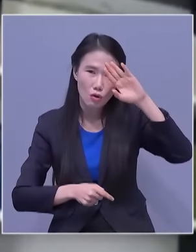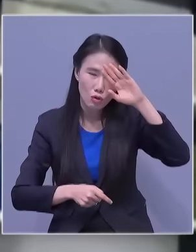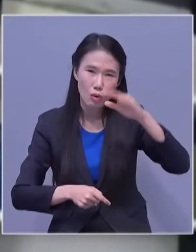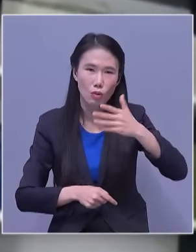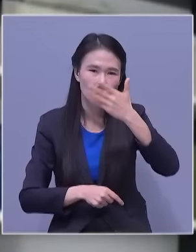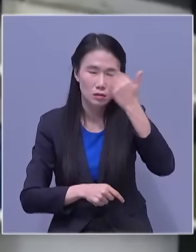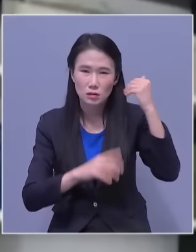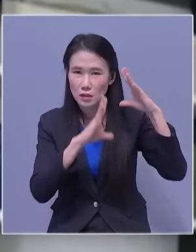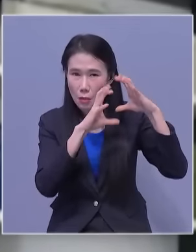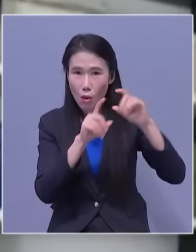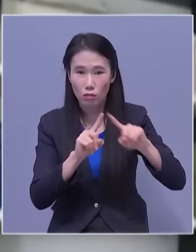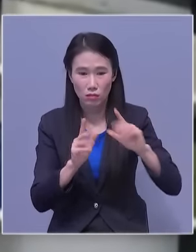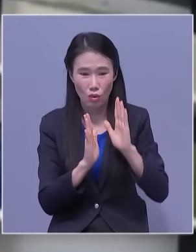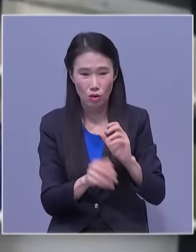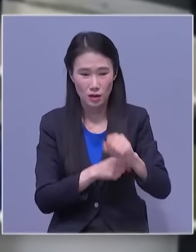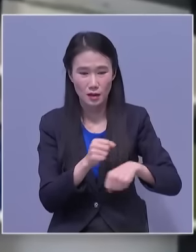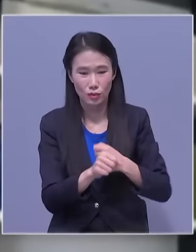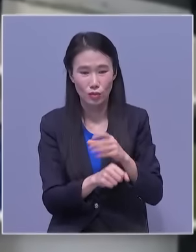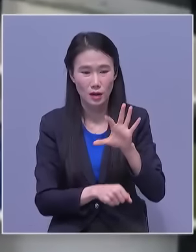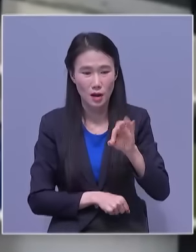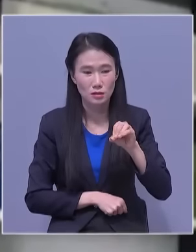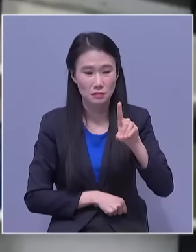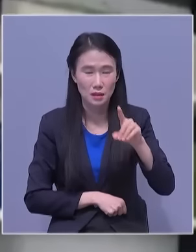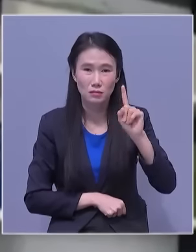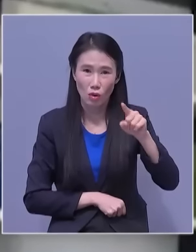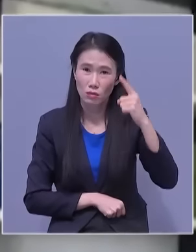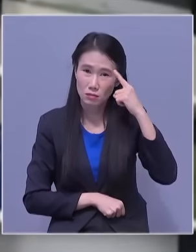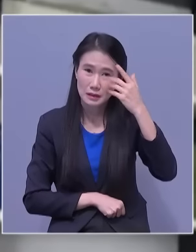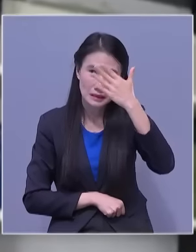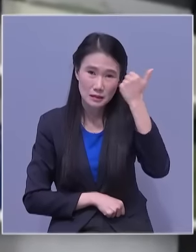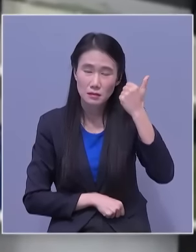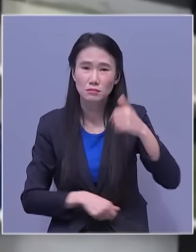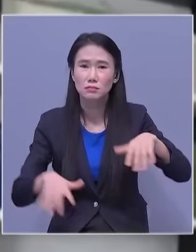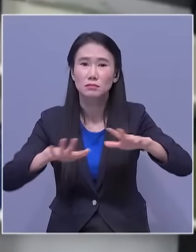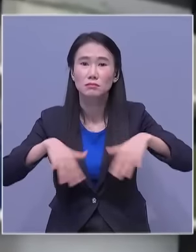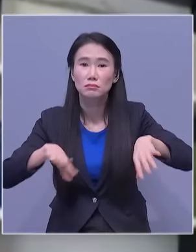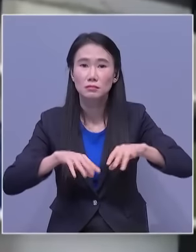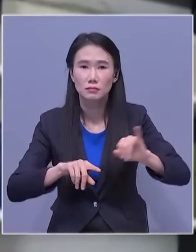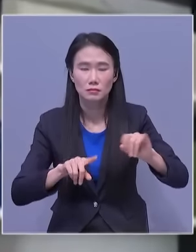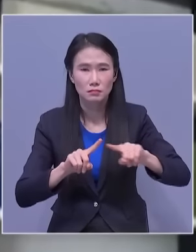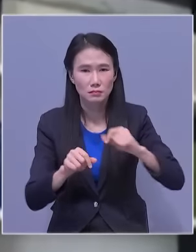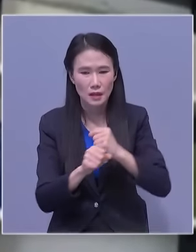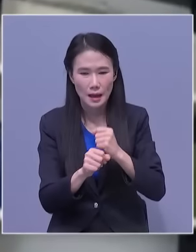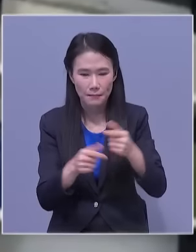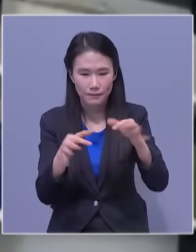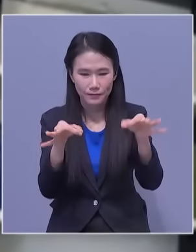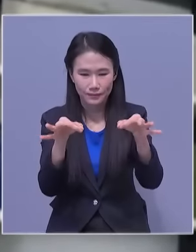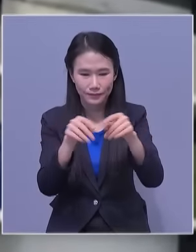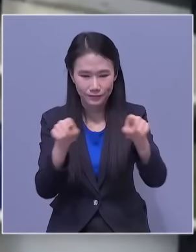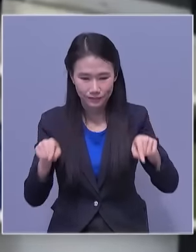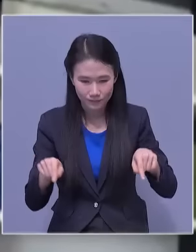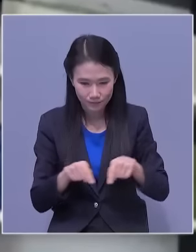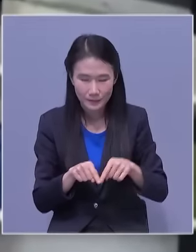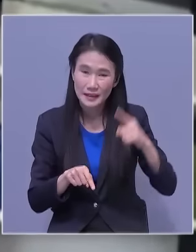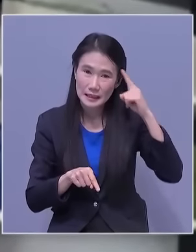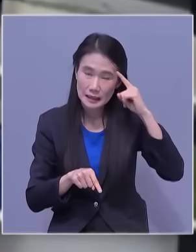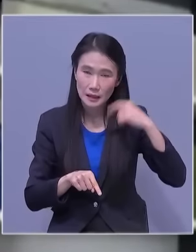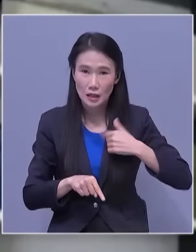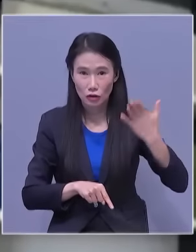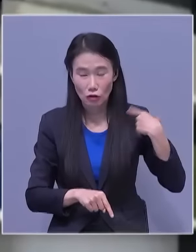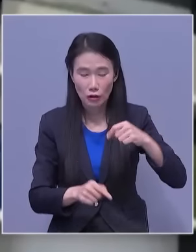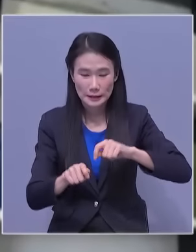จำเสื่อมทั้งๆที่คนอายุ 91ปีก็ต้องหลงลืมบ้างเป็นเรื่องธรรมดาการทำวินัยกรรมนั้นก็มีสติ